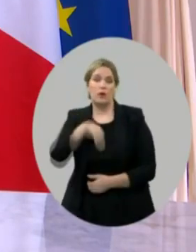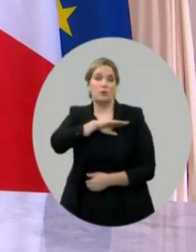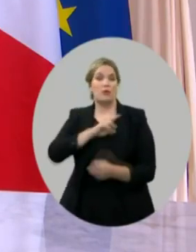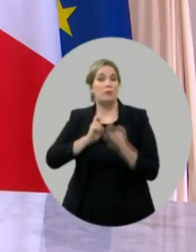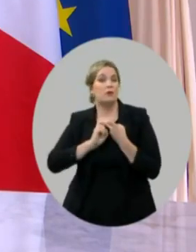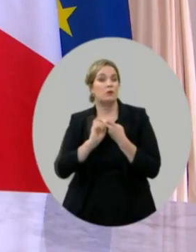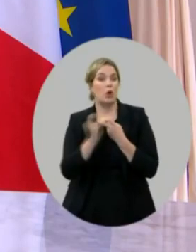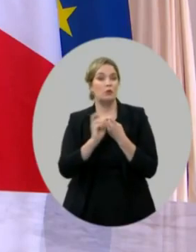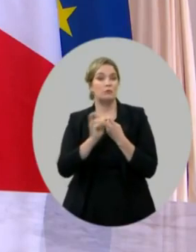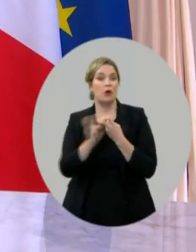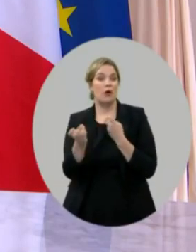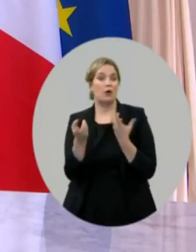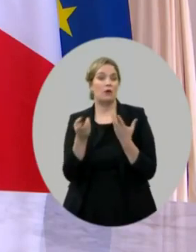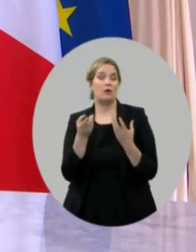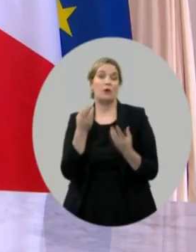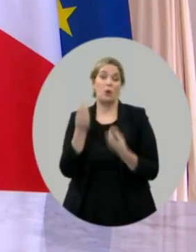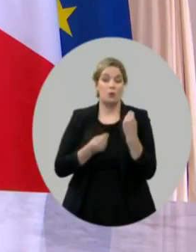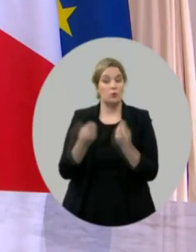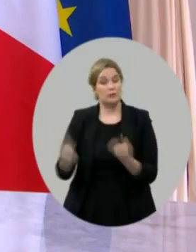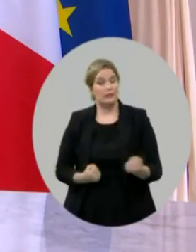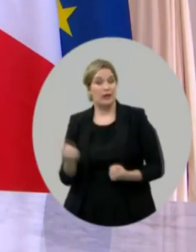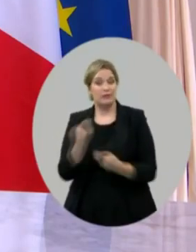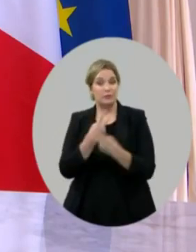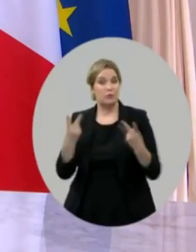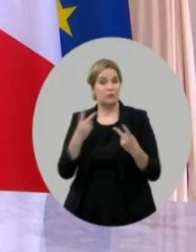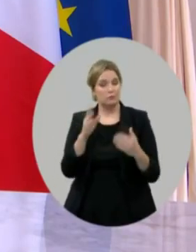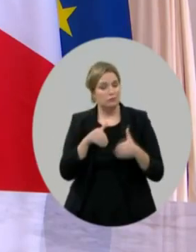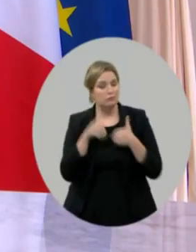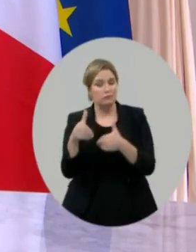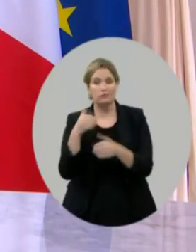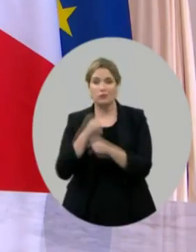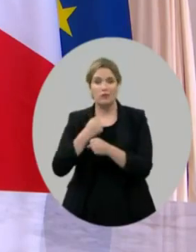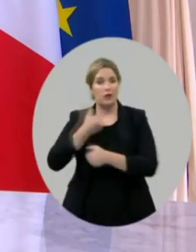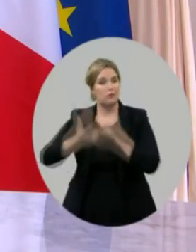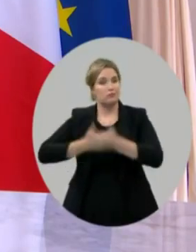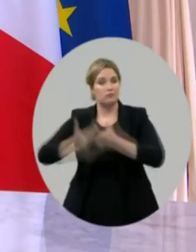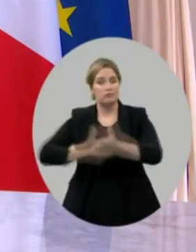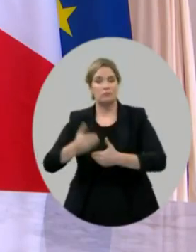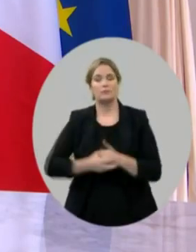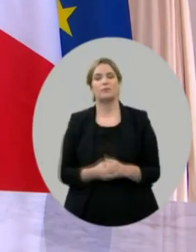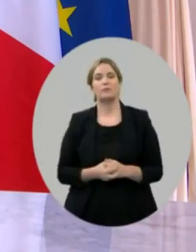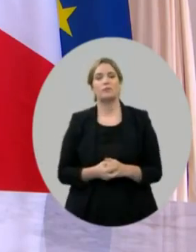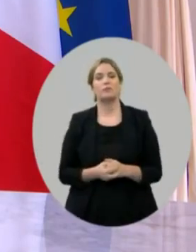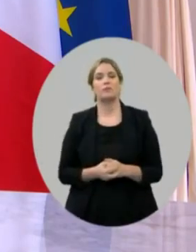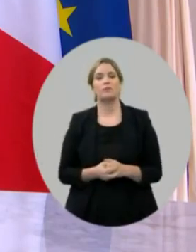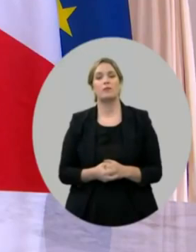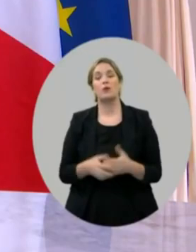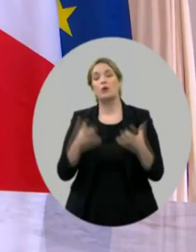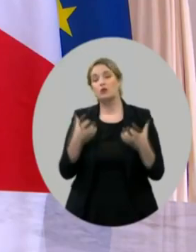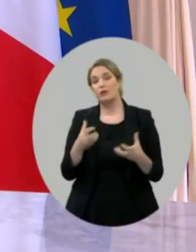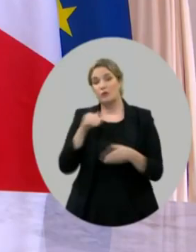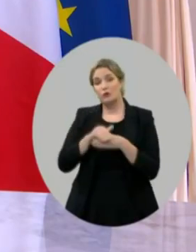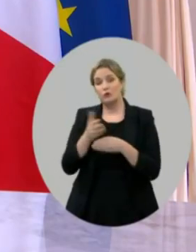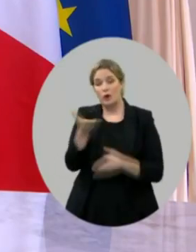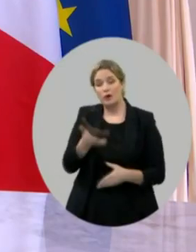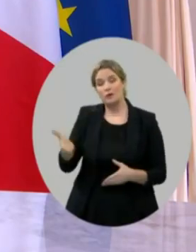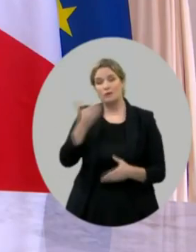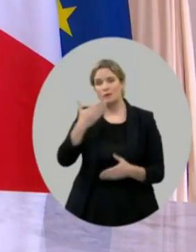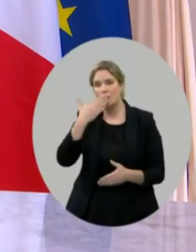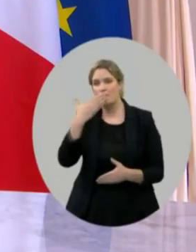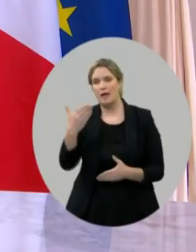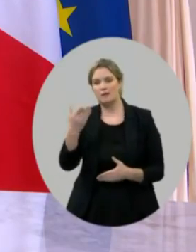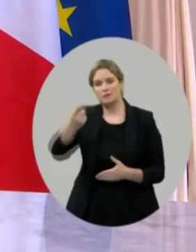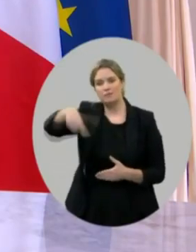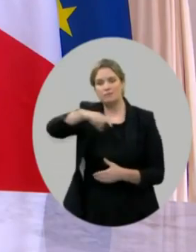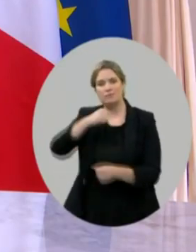ou de la continuité des services publics. Je veux ce soir les remercier pour cet